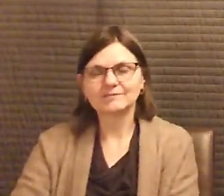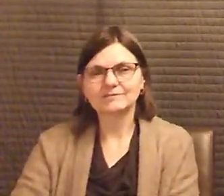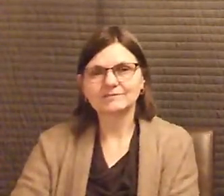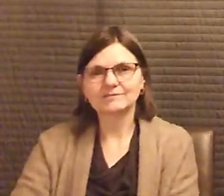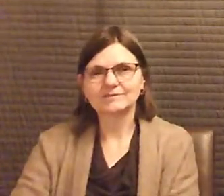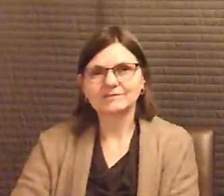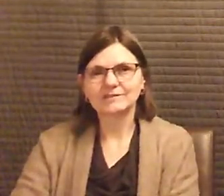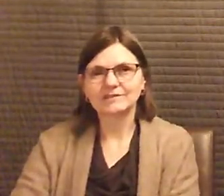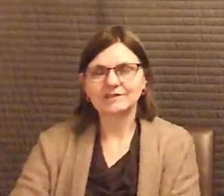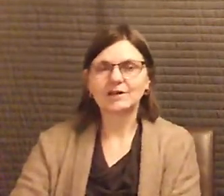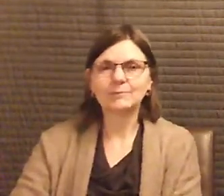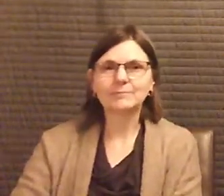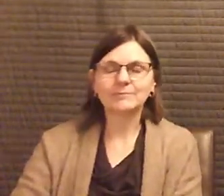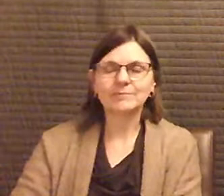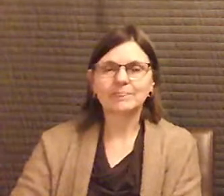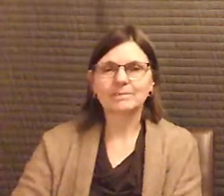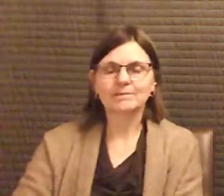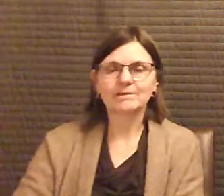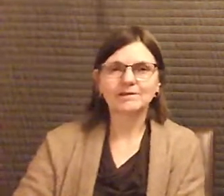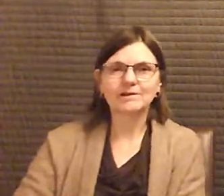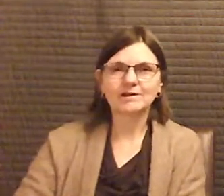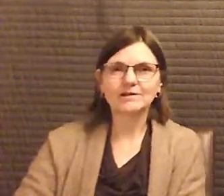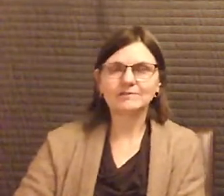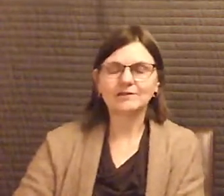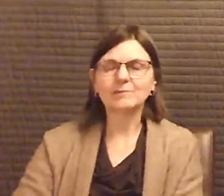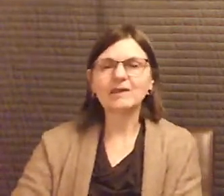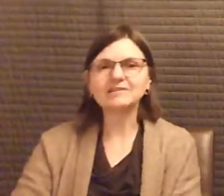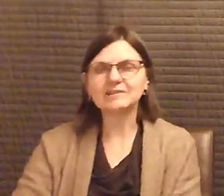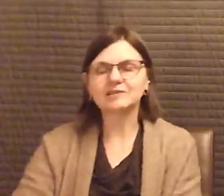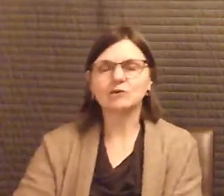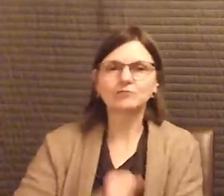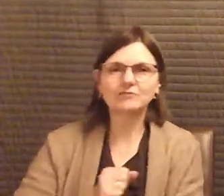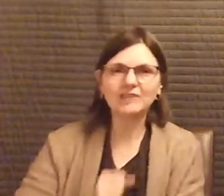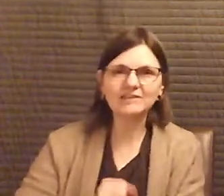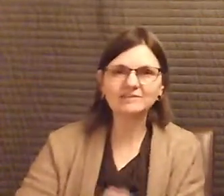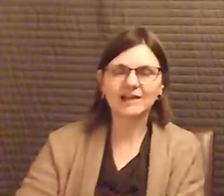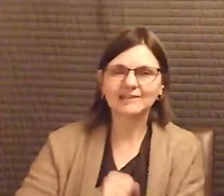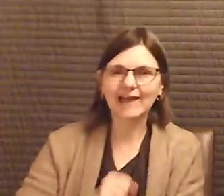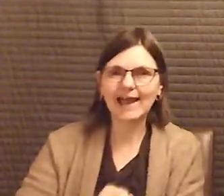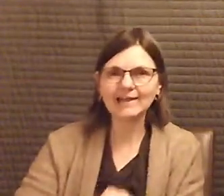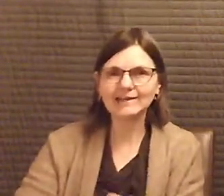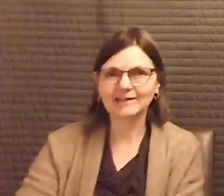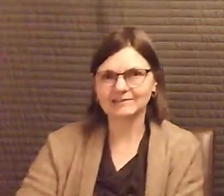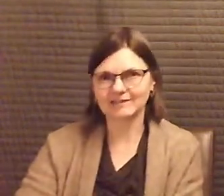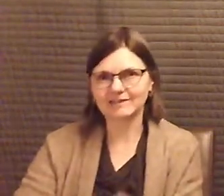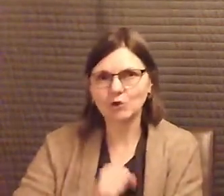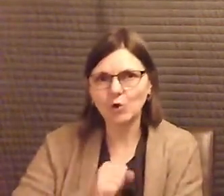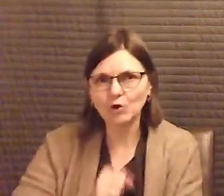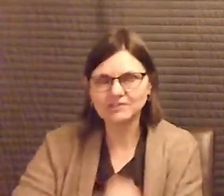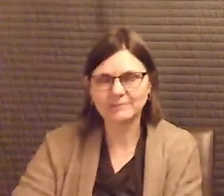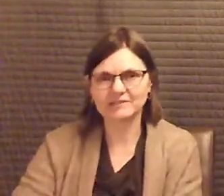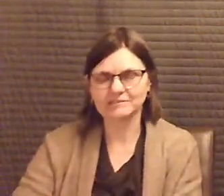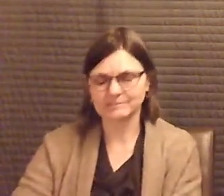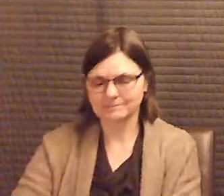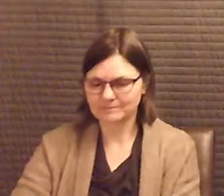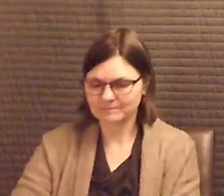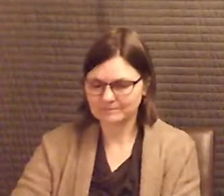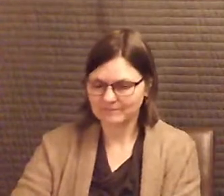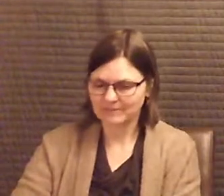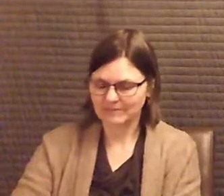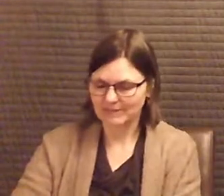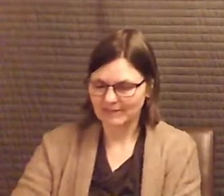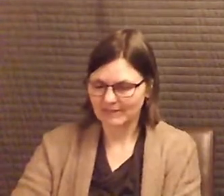home computer en gemeenten die het overwinnen staat die heilig is en die gehoorzaam is